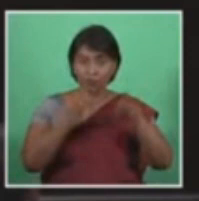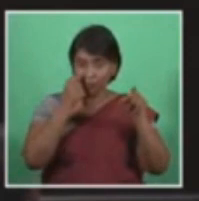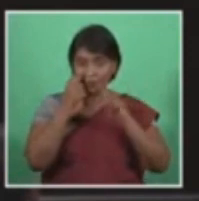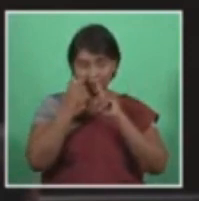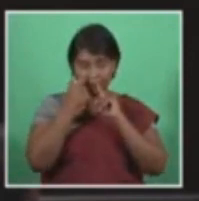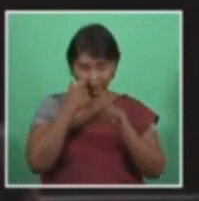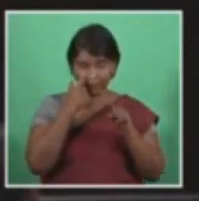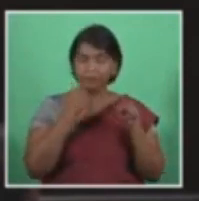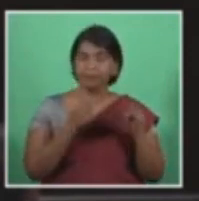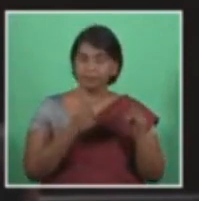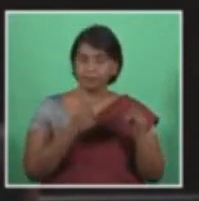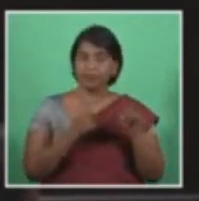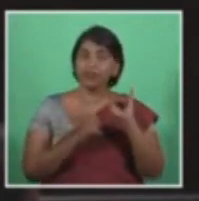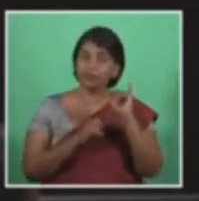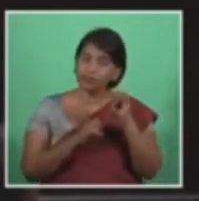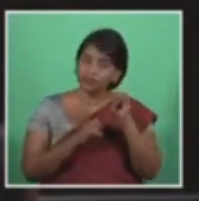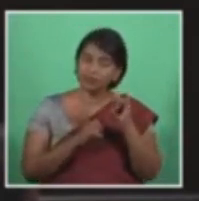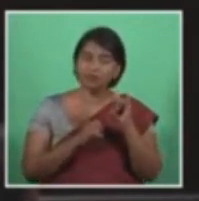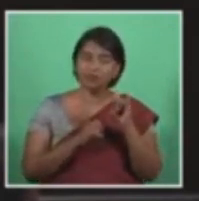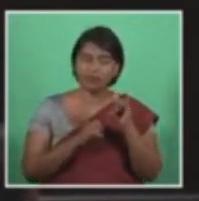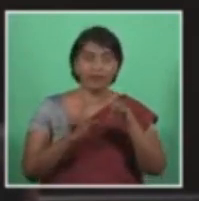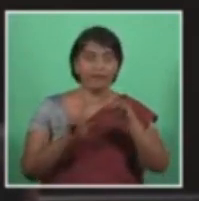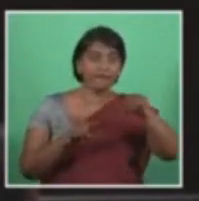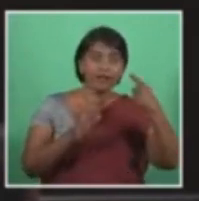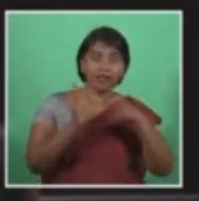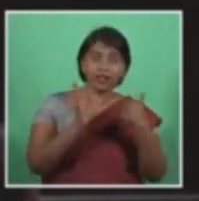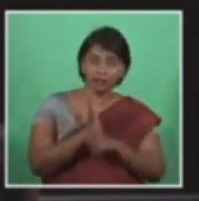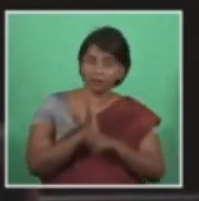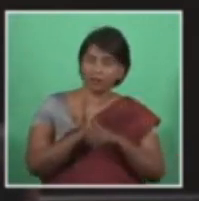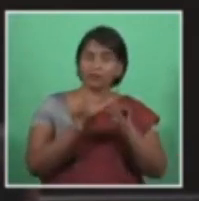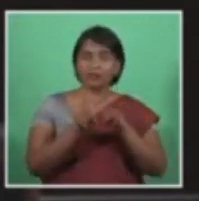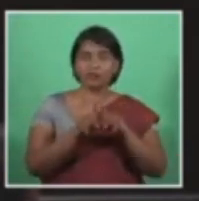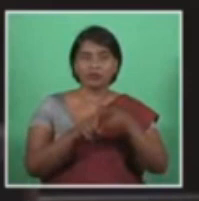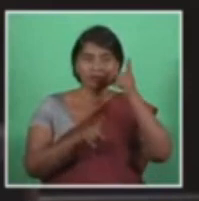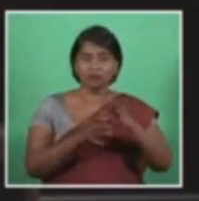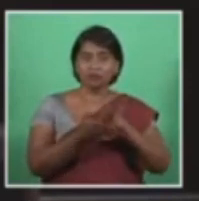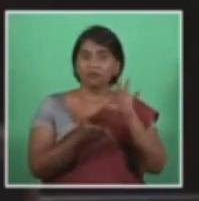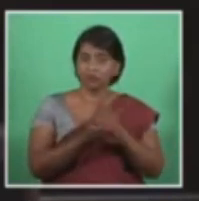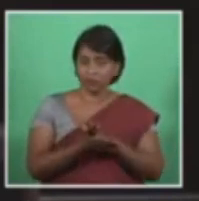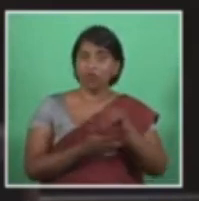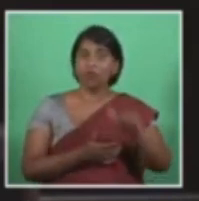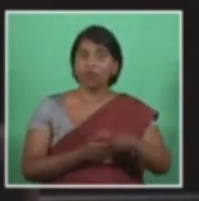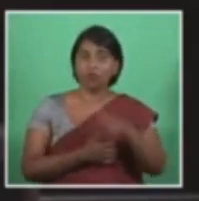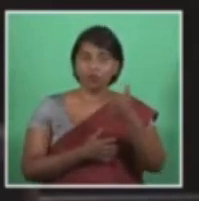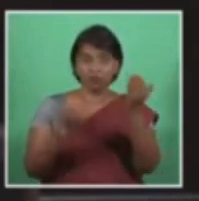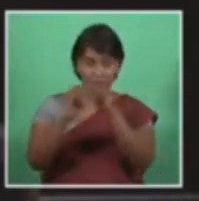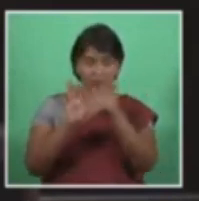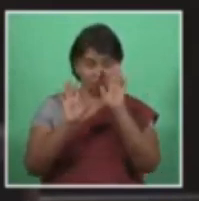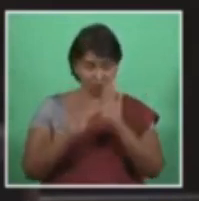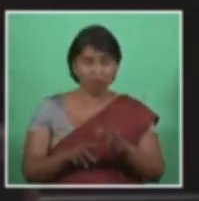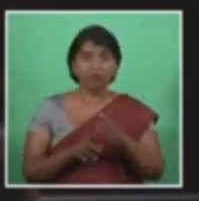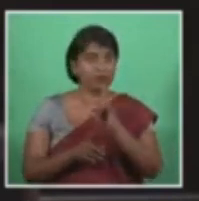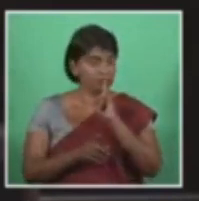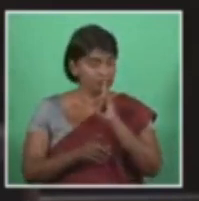කරන්නේ යම් කියවෙන වෙනත් පනතක යම් කිසි තීන්දුවක දීලා තියෙනවා නම් මේ පුනරුත්ථාපනය විය යුතුයි කියන තීන්දුවක් ගැනෙනවා